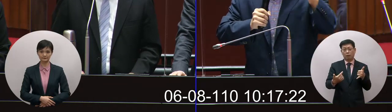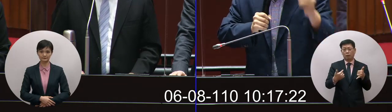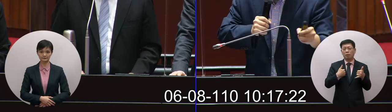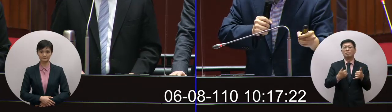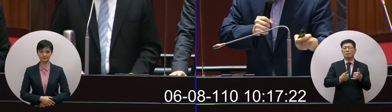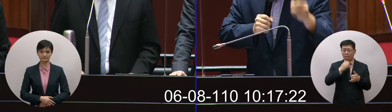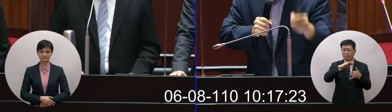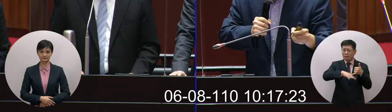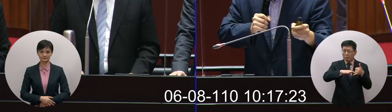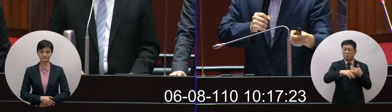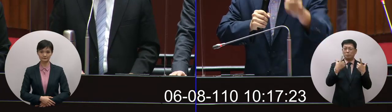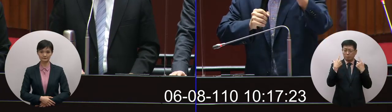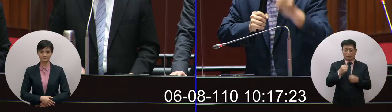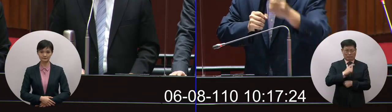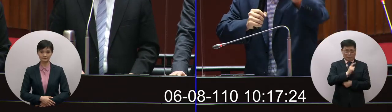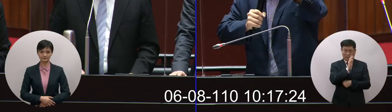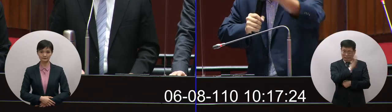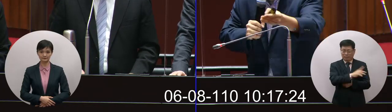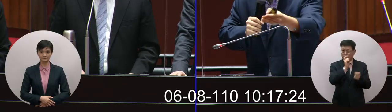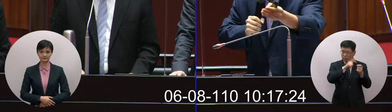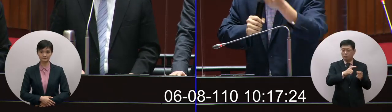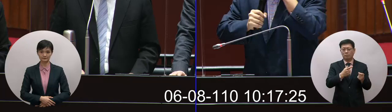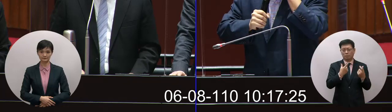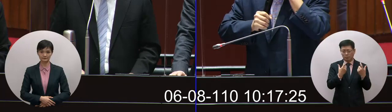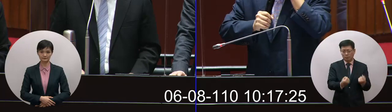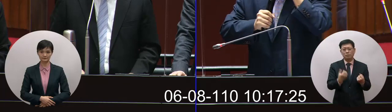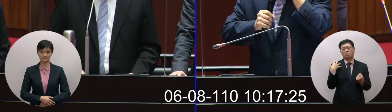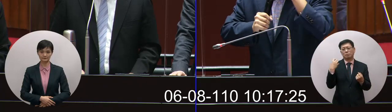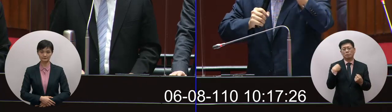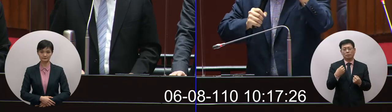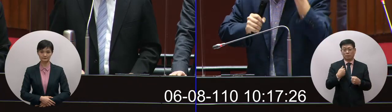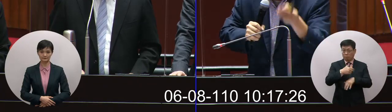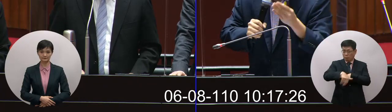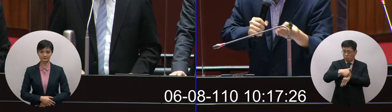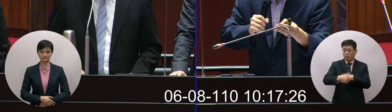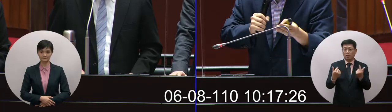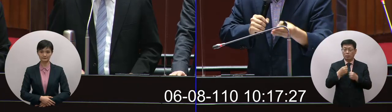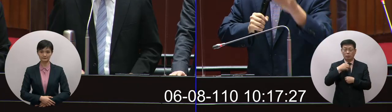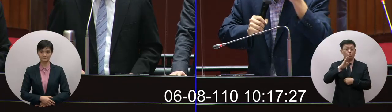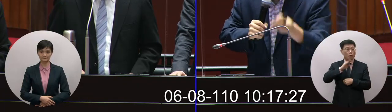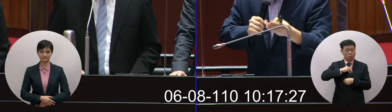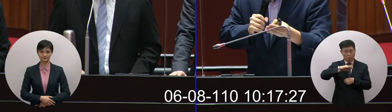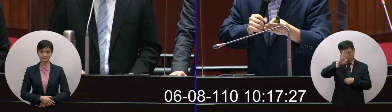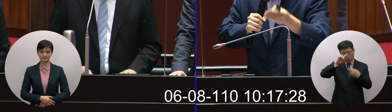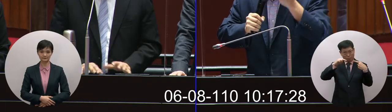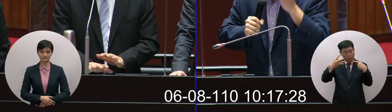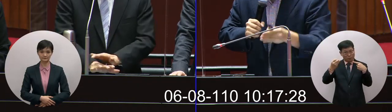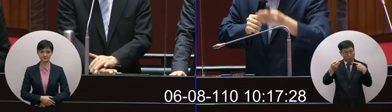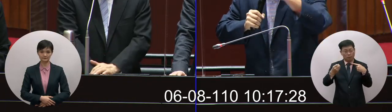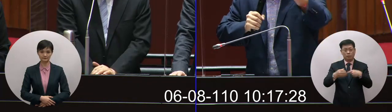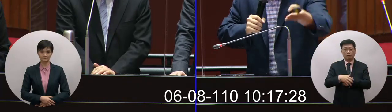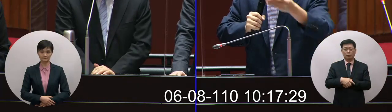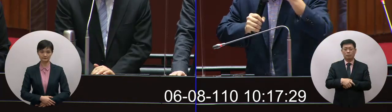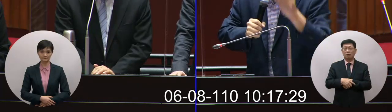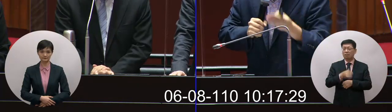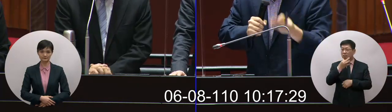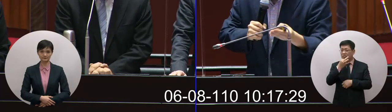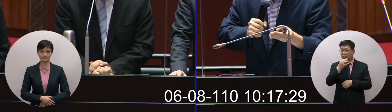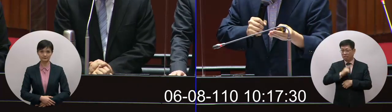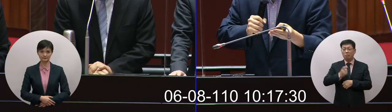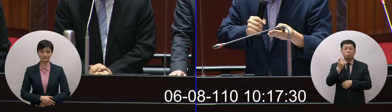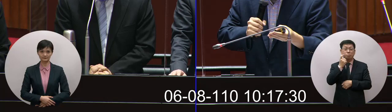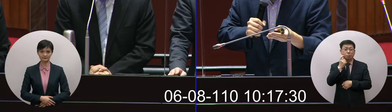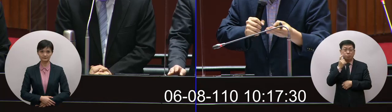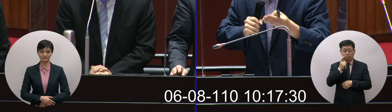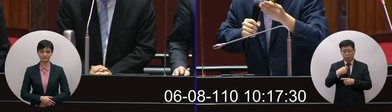的集中检疫所其实一毛也用到嘛。那你规划来讲，仅供这阴性诶，这阴性诶，就是讲咱假讲有伪阴